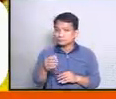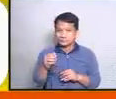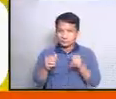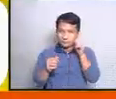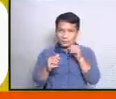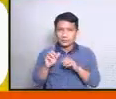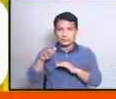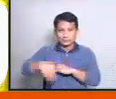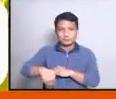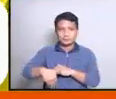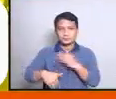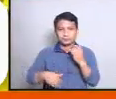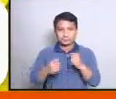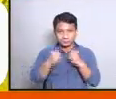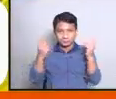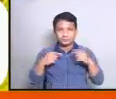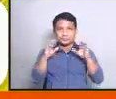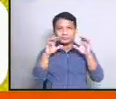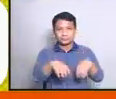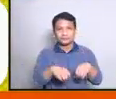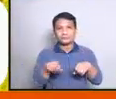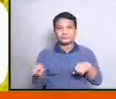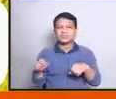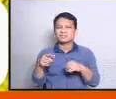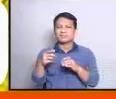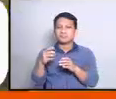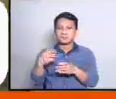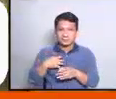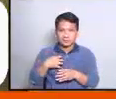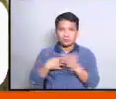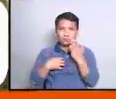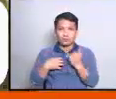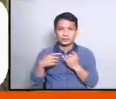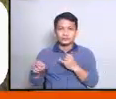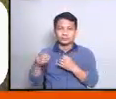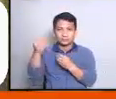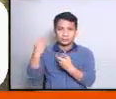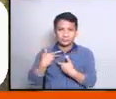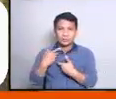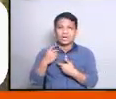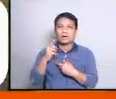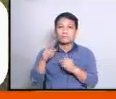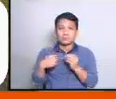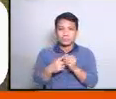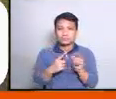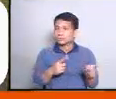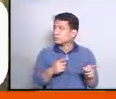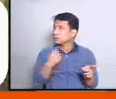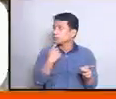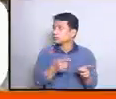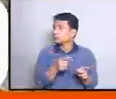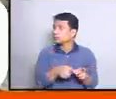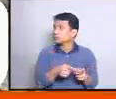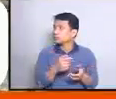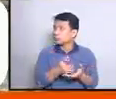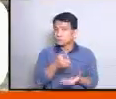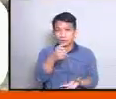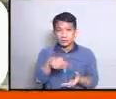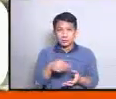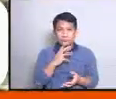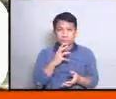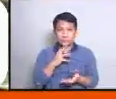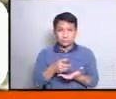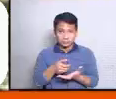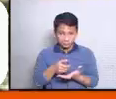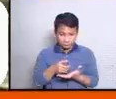Pero kagabi, bigla silang inaresto ng mga polis. May nagbigay daw kasi na impormasyon sa mga otoridad na ang laman ng mga bote